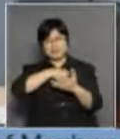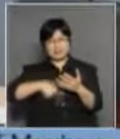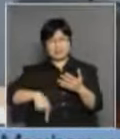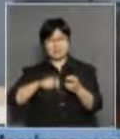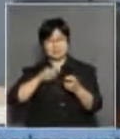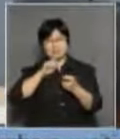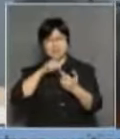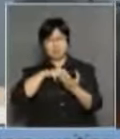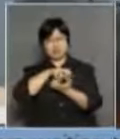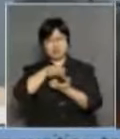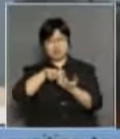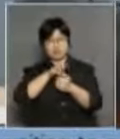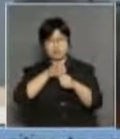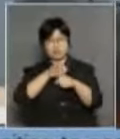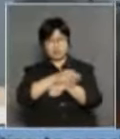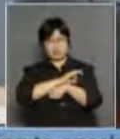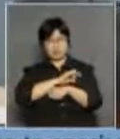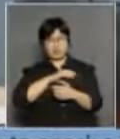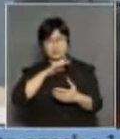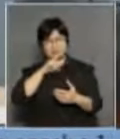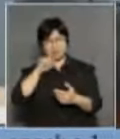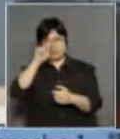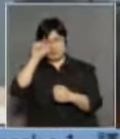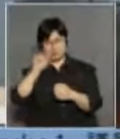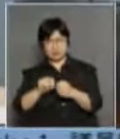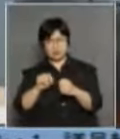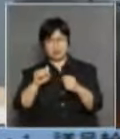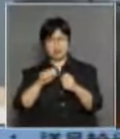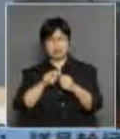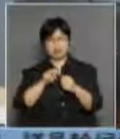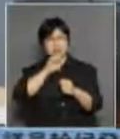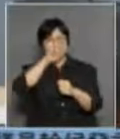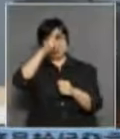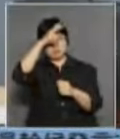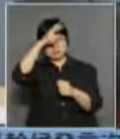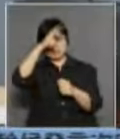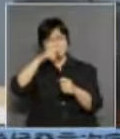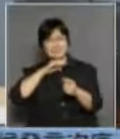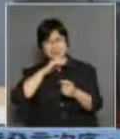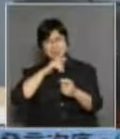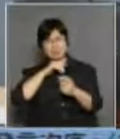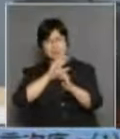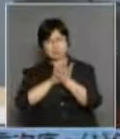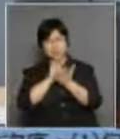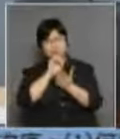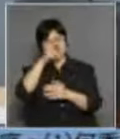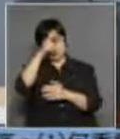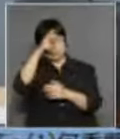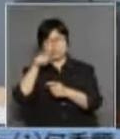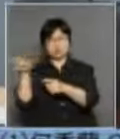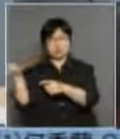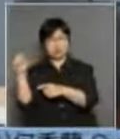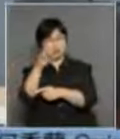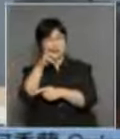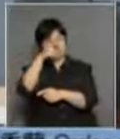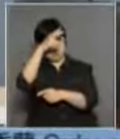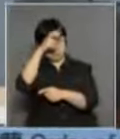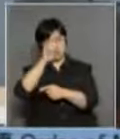亂個社會，話我哋係偽命題，我哋同政府講嘅嘢係假嘅。咁佢同政府講嘅嘢真定假